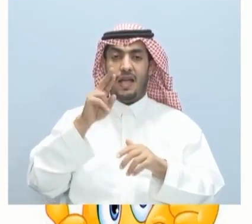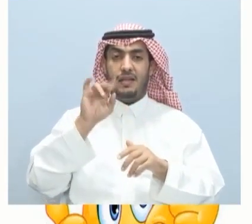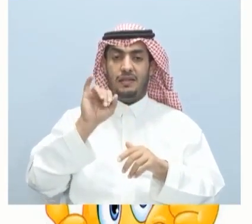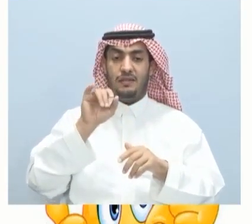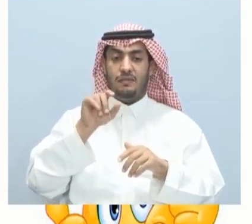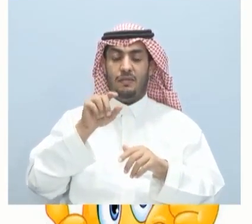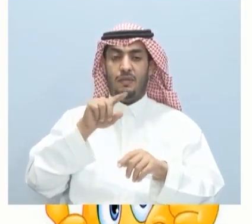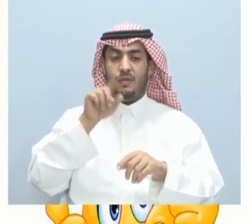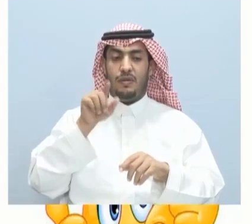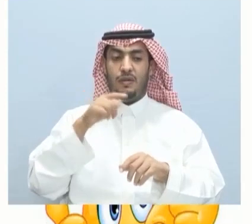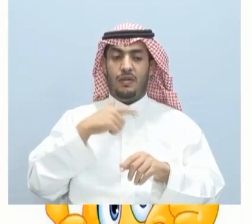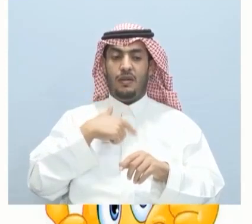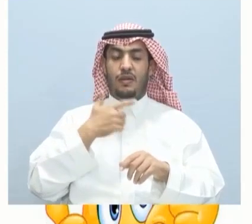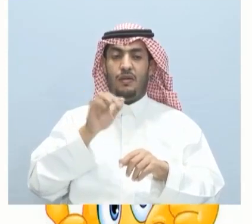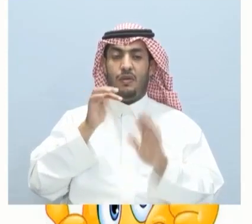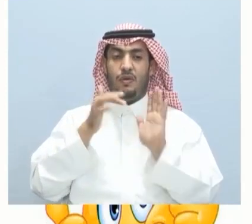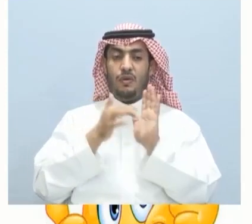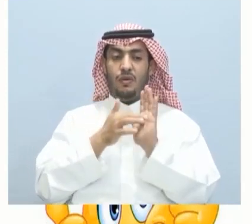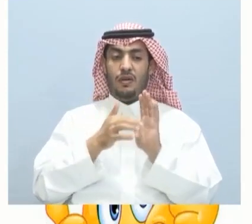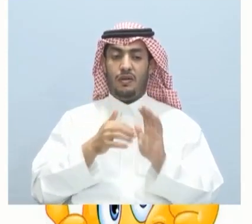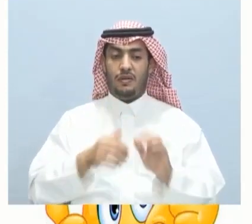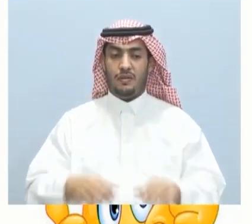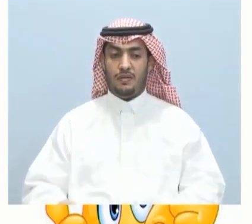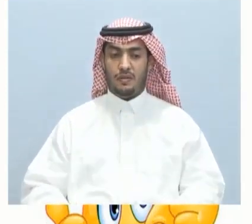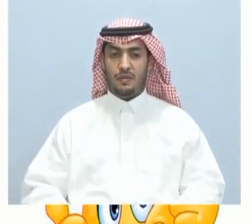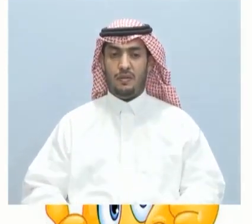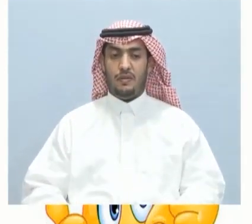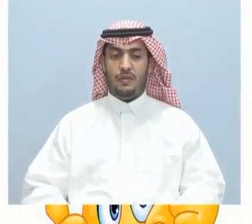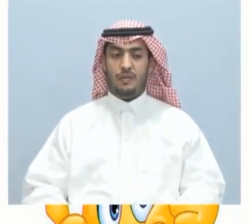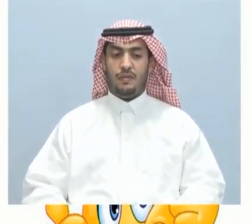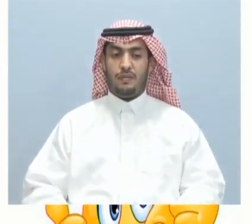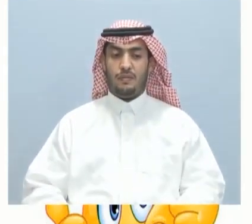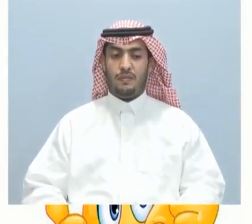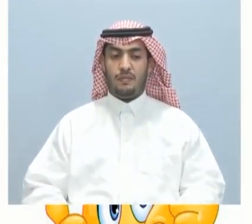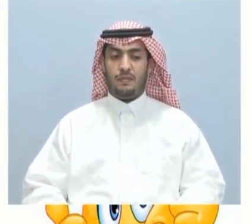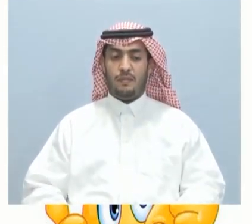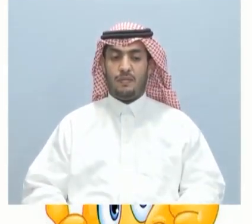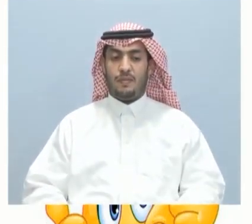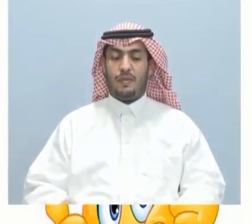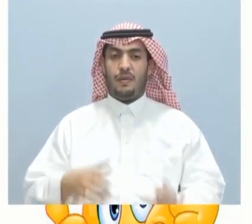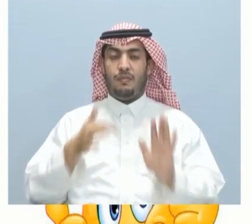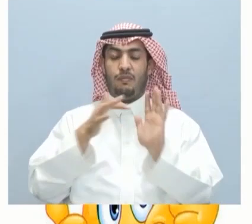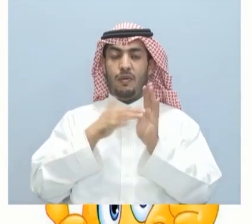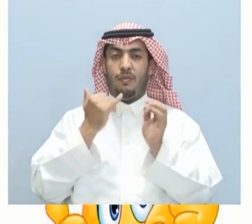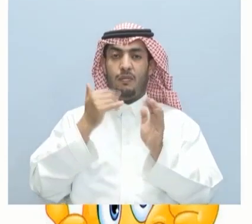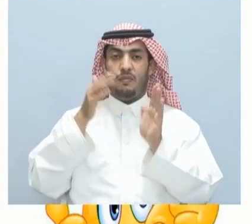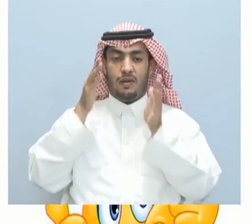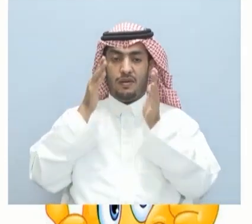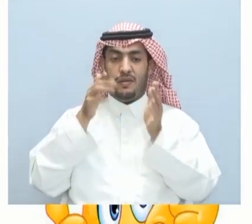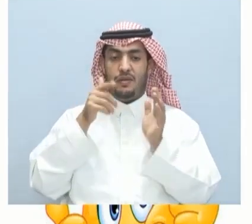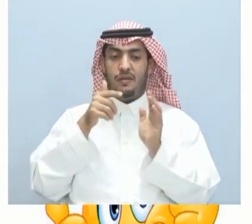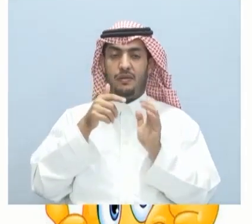محور الدوران او نقطه ماذا نقطه الارتكاز